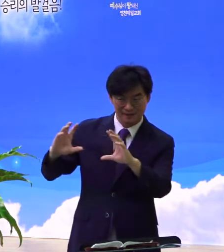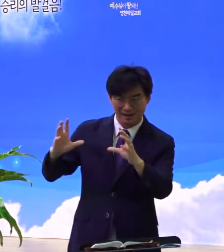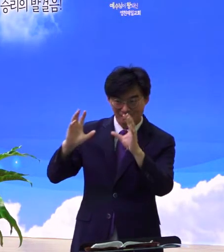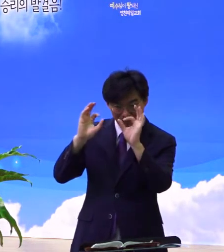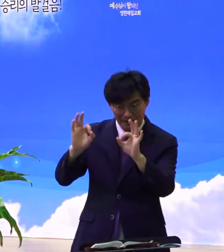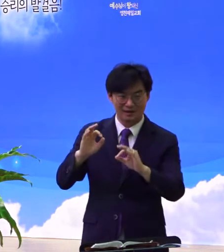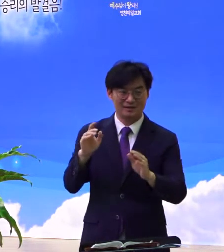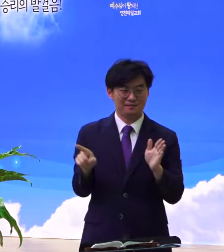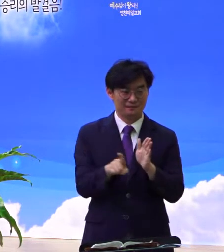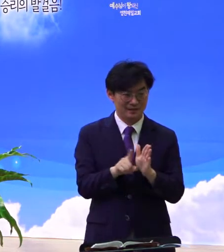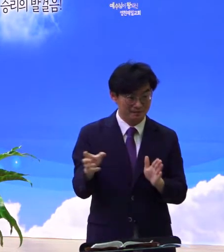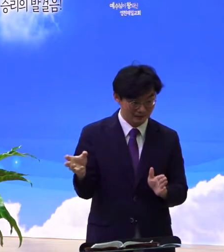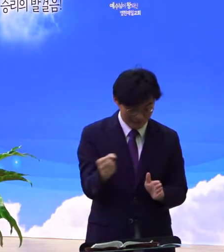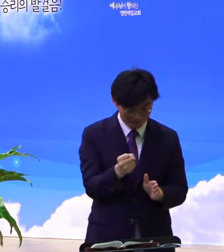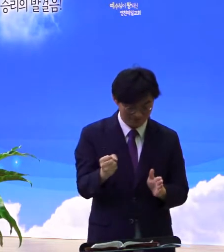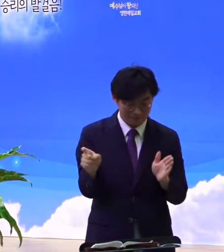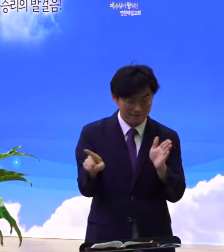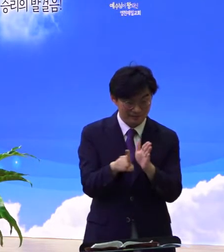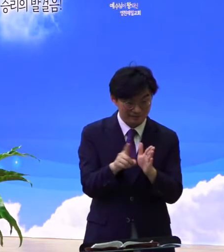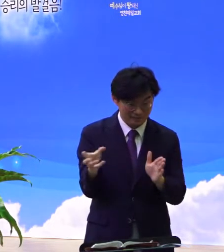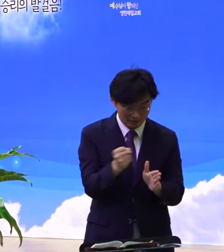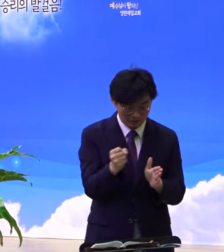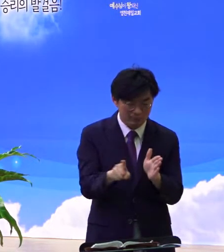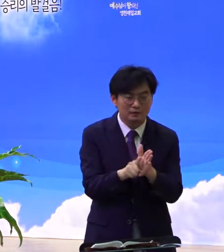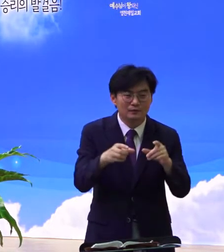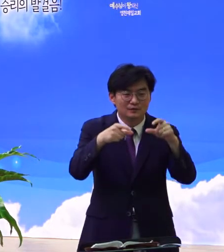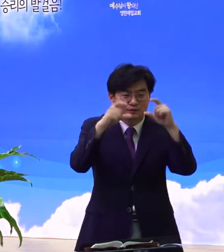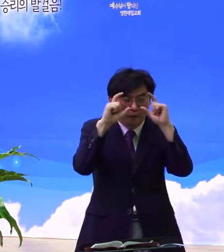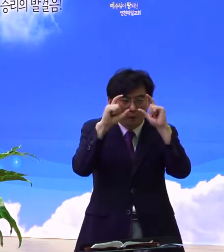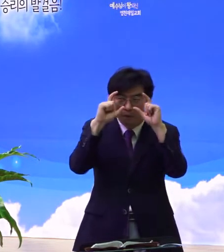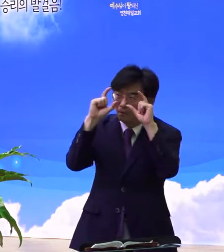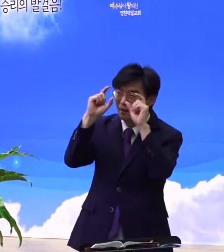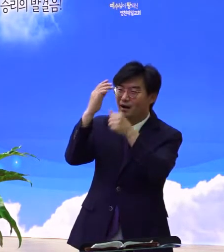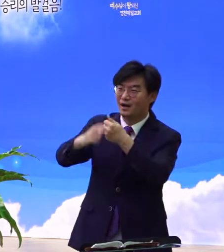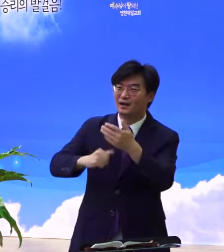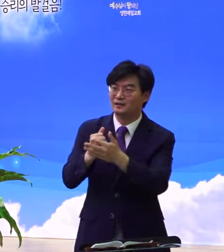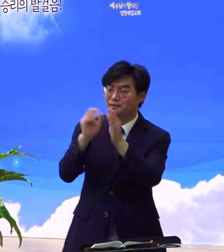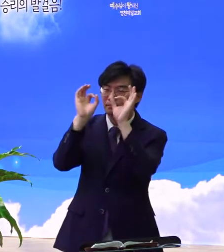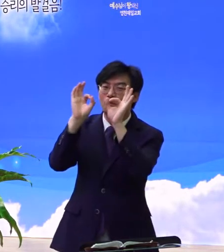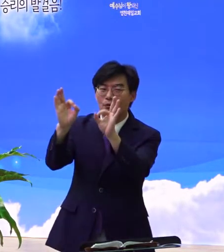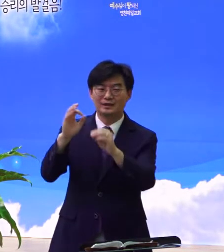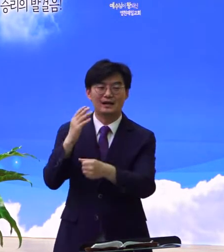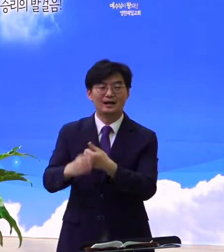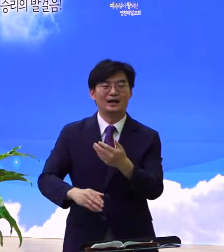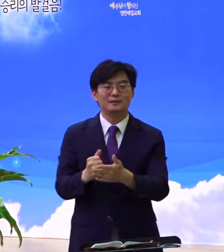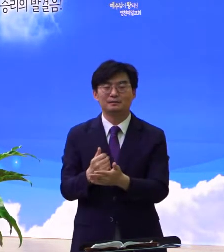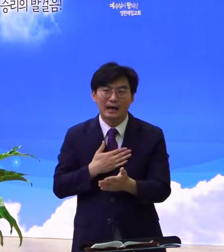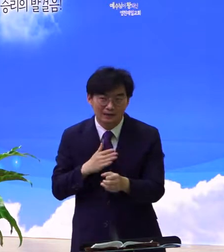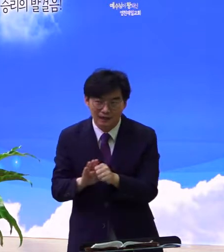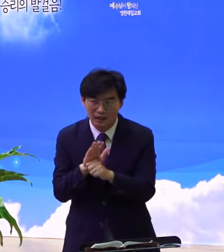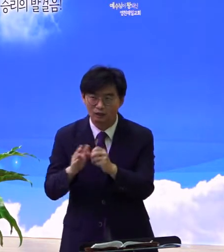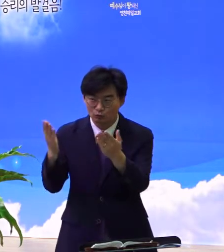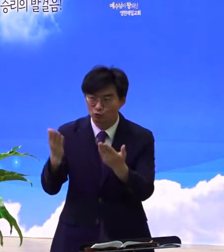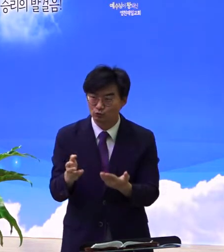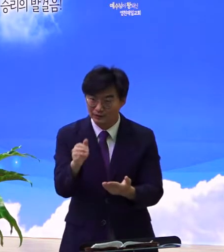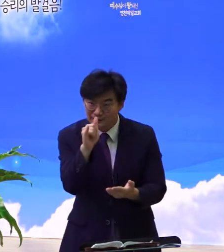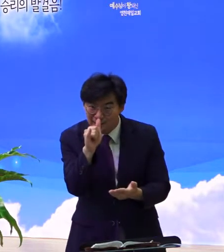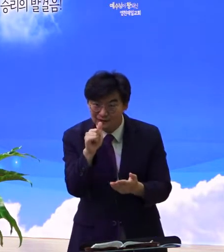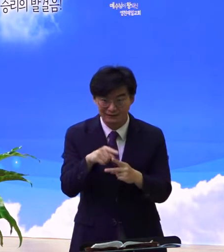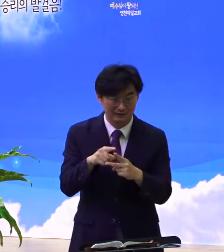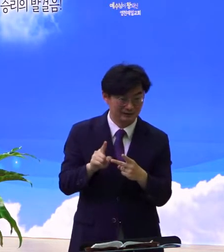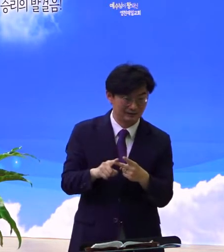신앙의 안경이라고 하는 이 성경의 말씀을 통해서 하나님이 나를 얼마나 사랑하시는지 하나님이 나를 창조하셨다고 하는 것